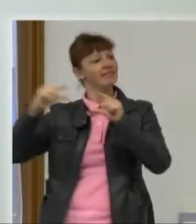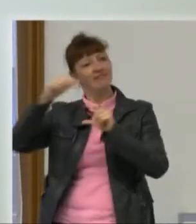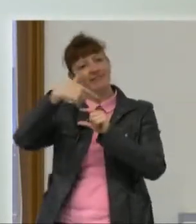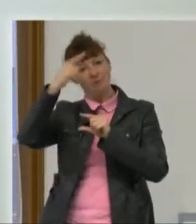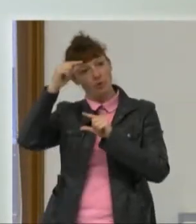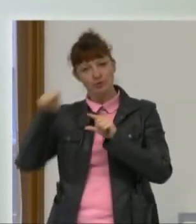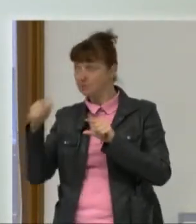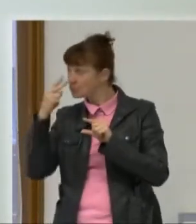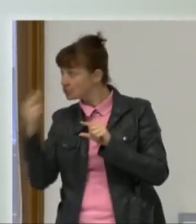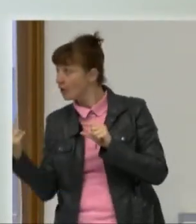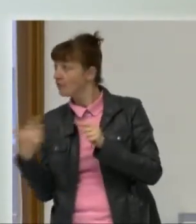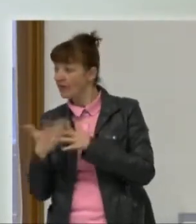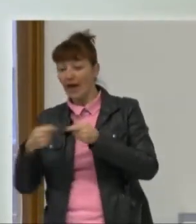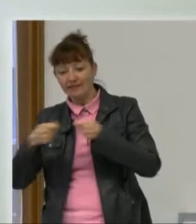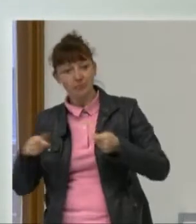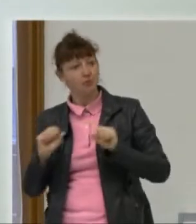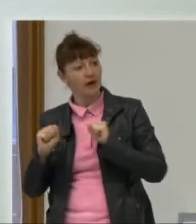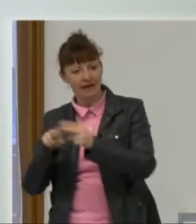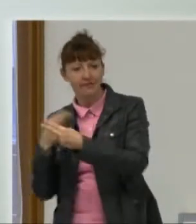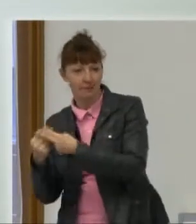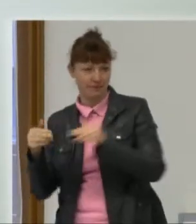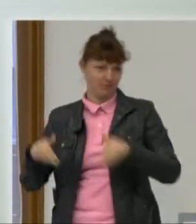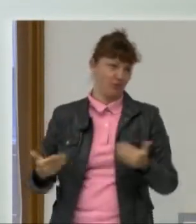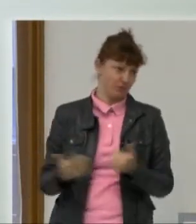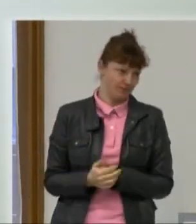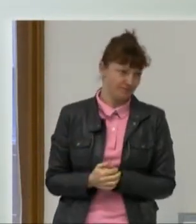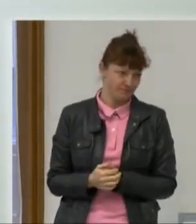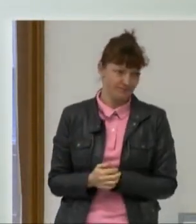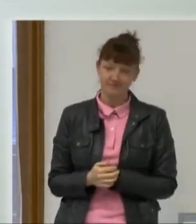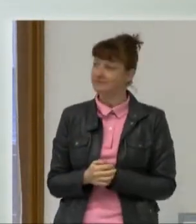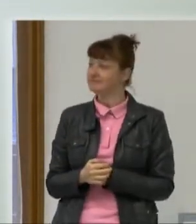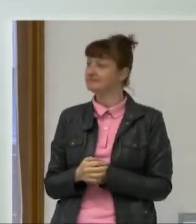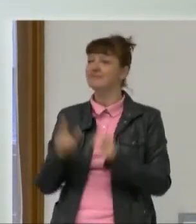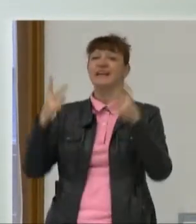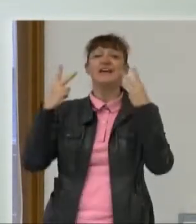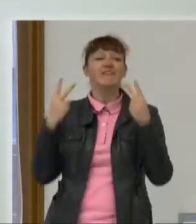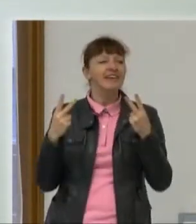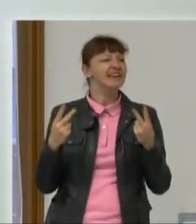einen Topf auch bereit haben, um dann angemessen reagieren zu können. Und ganz, ganz